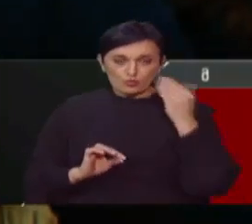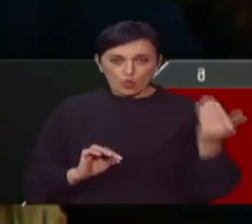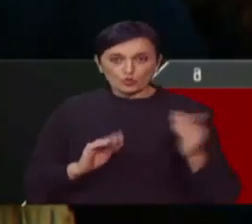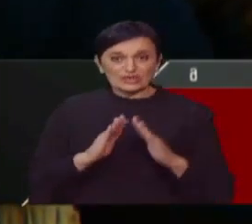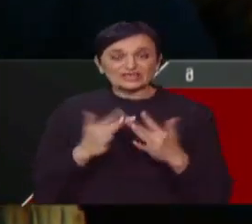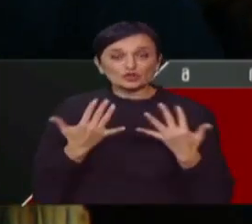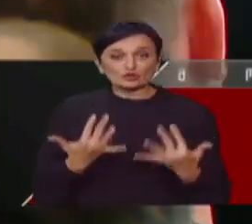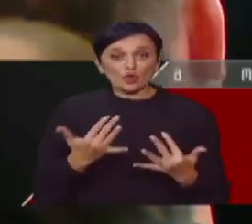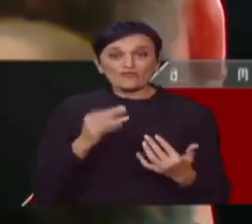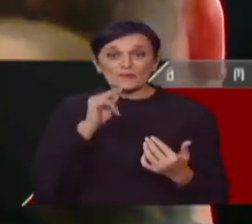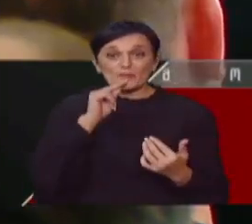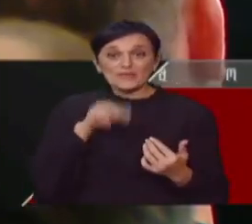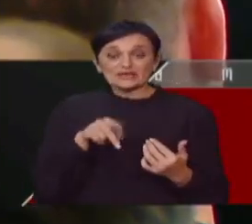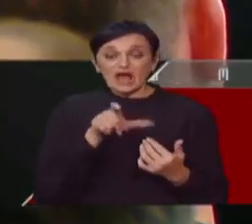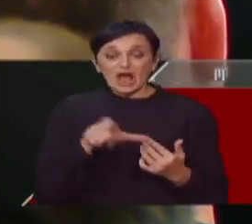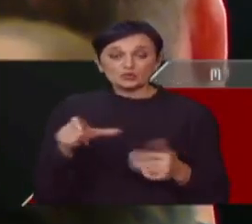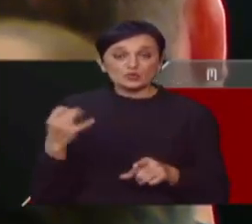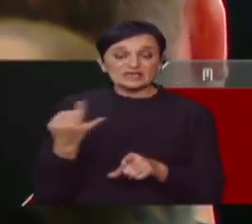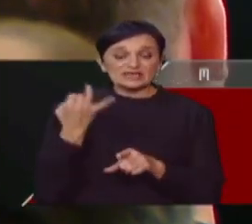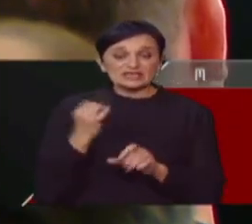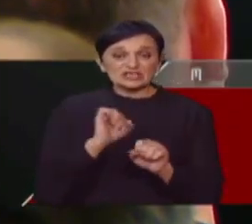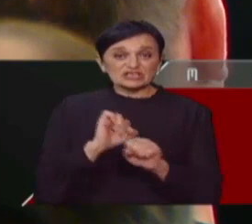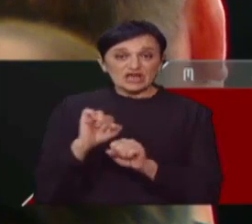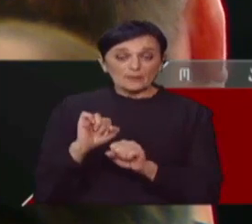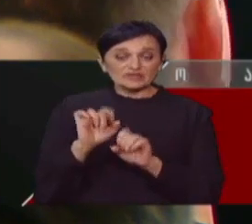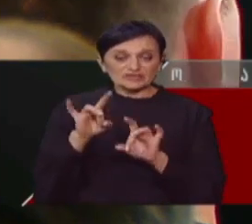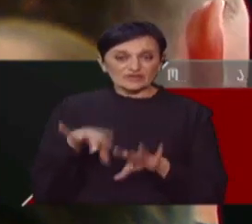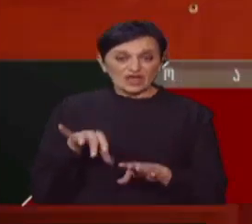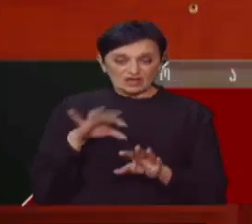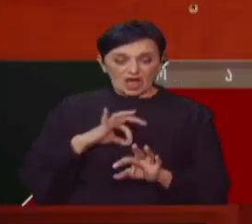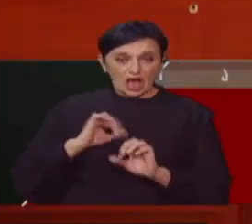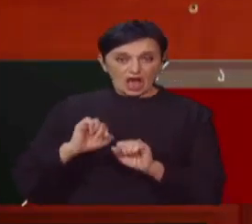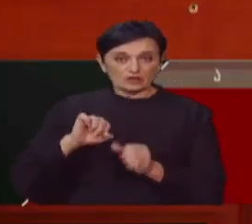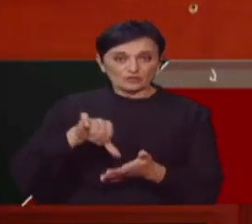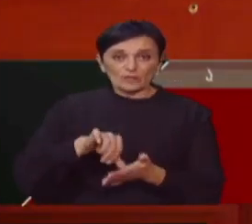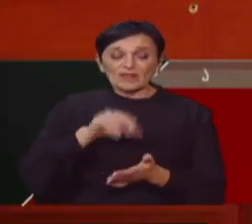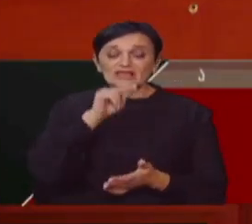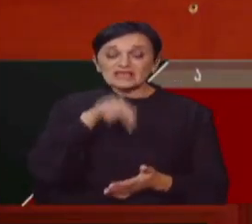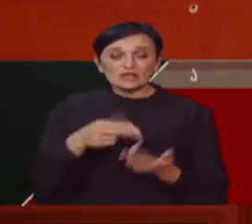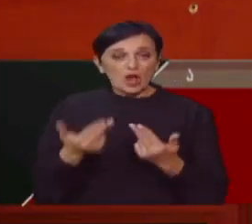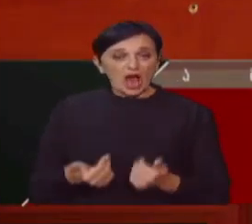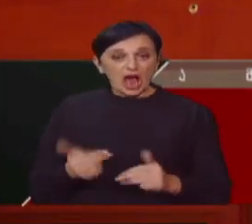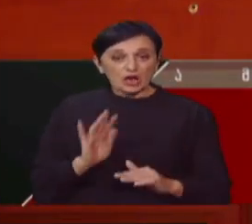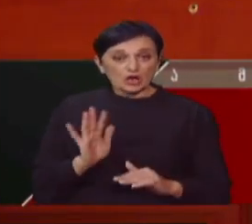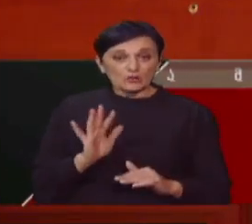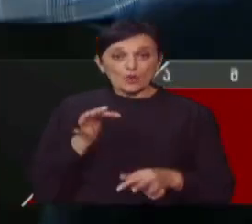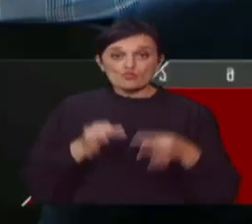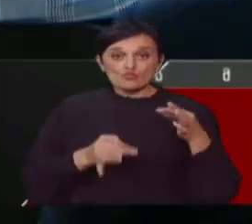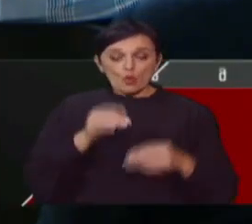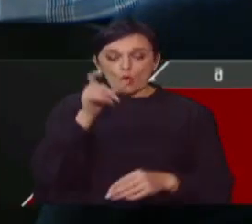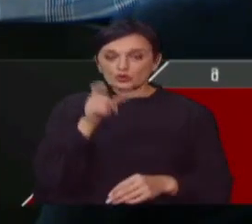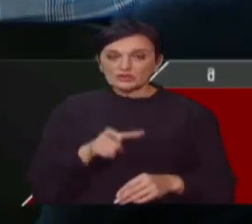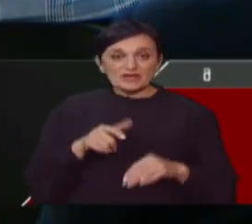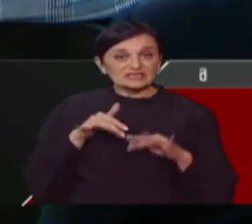da itkhovdnen im braldebulta interesebis damtsvelad darchenas, romlebits danashauls ar aghiarebdnen. Tumtsa mosamartlem